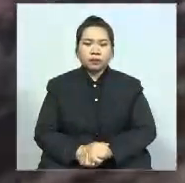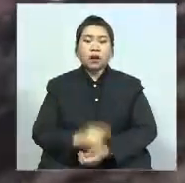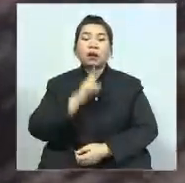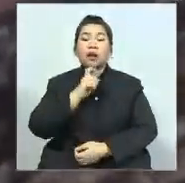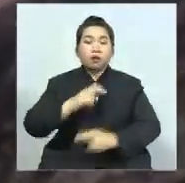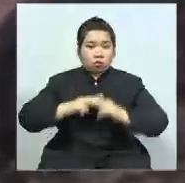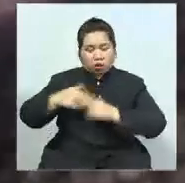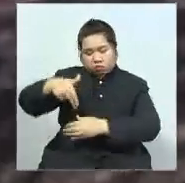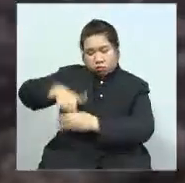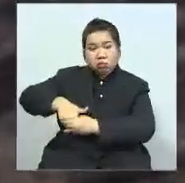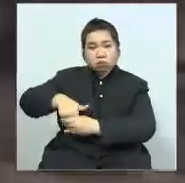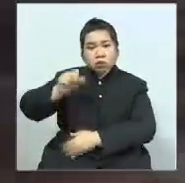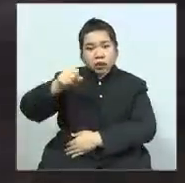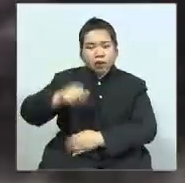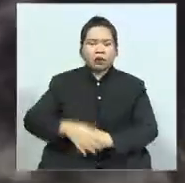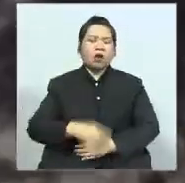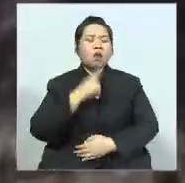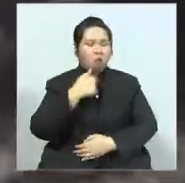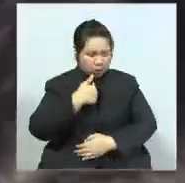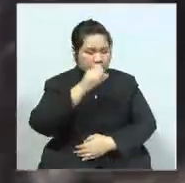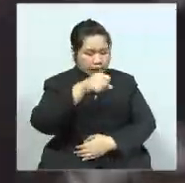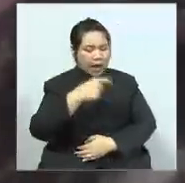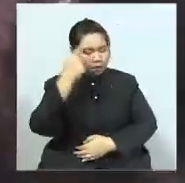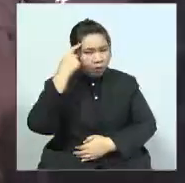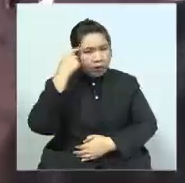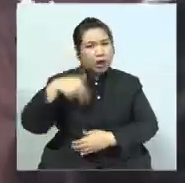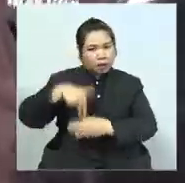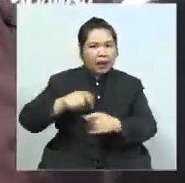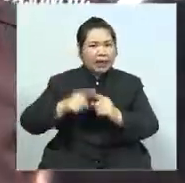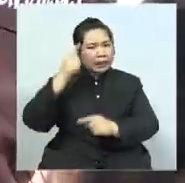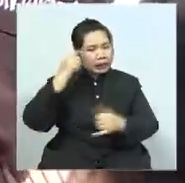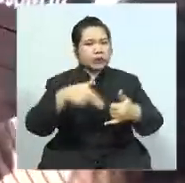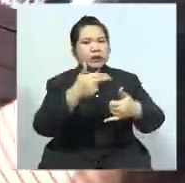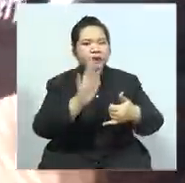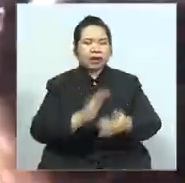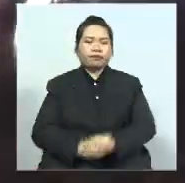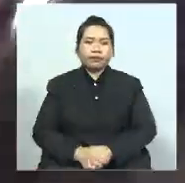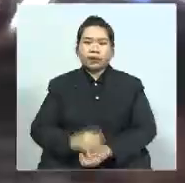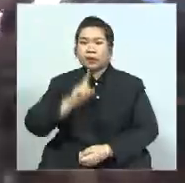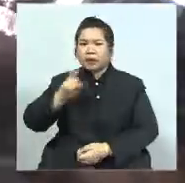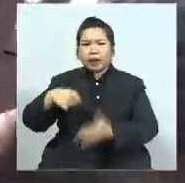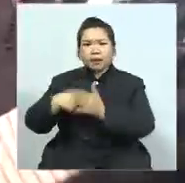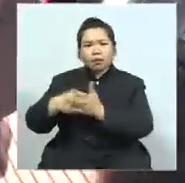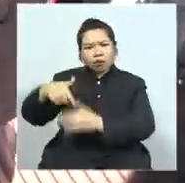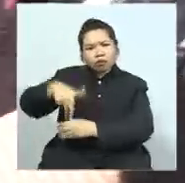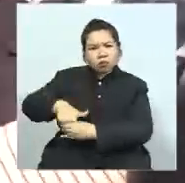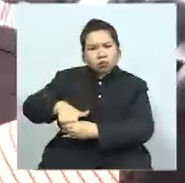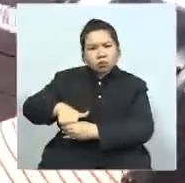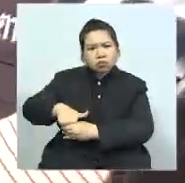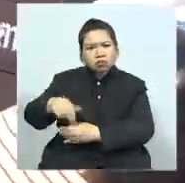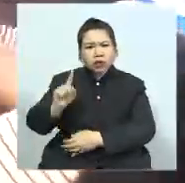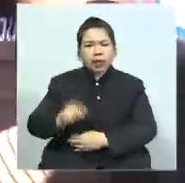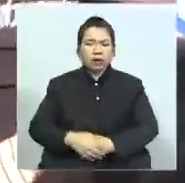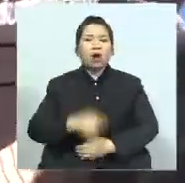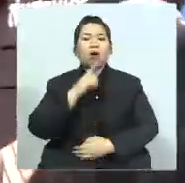ปด้วย ใช่ครับแต่ก็ไม่คิดว่าจะถึงคันนี้เหมือนกัน ทำไมวันนั้นเราถึงเตรียมไปอะคร ับปก